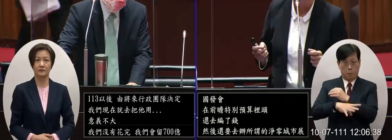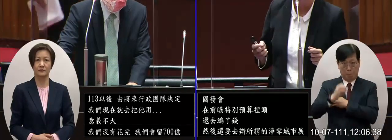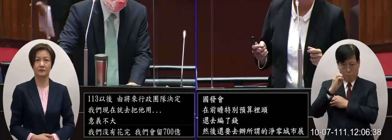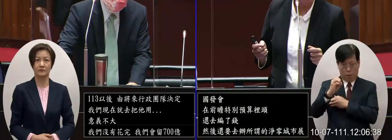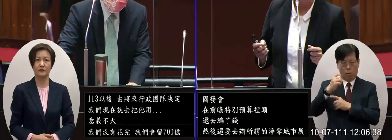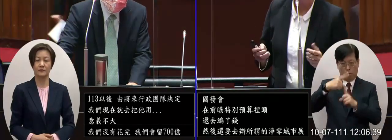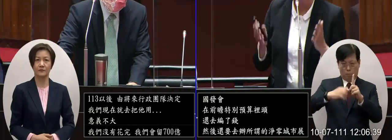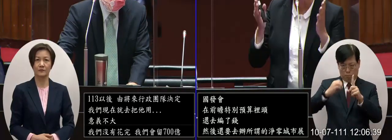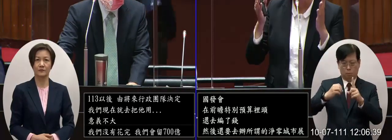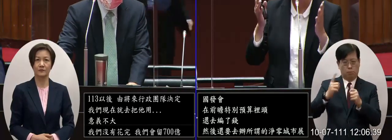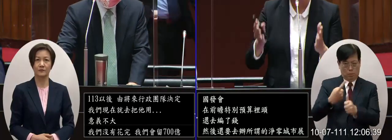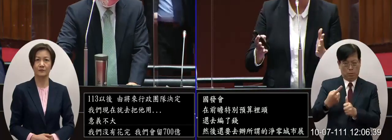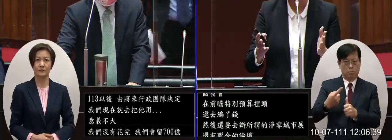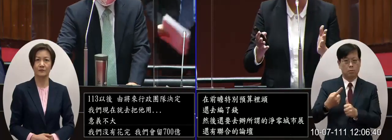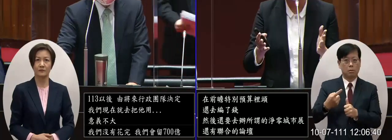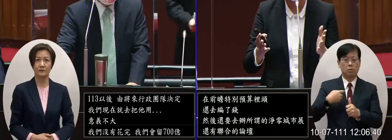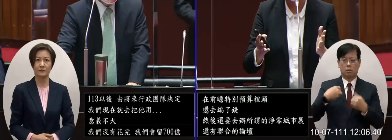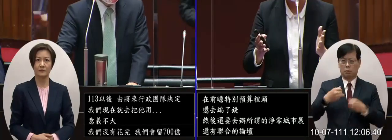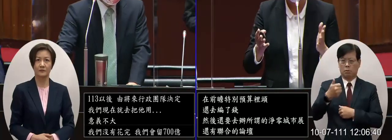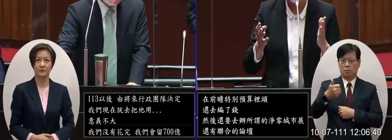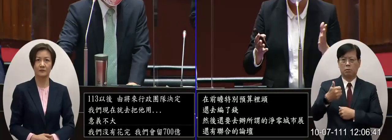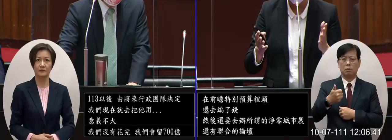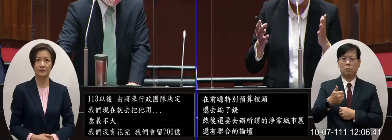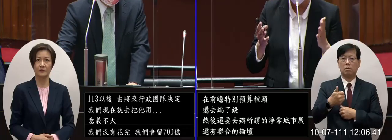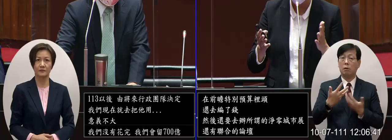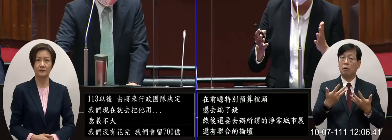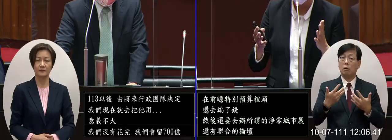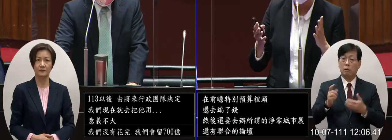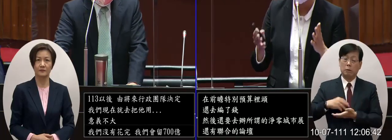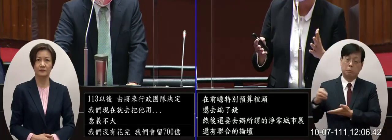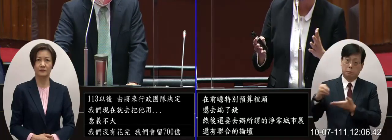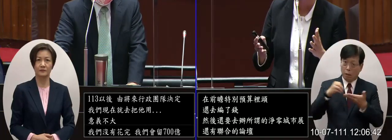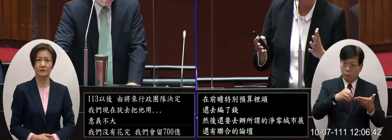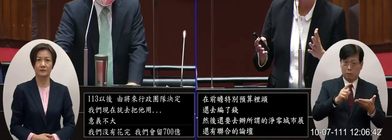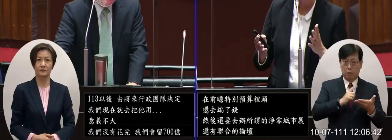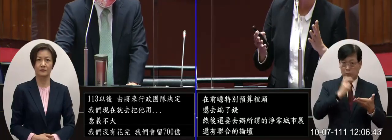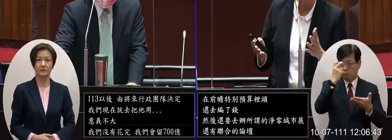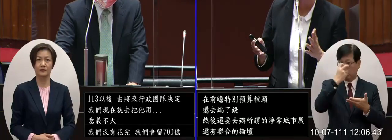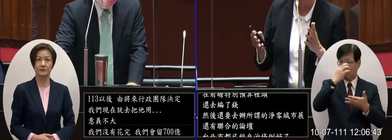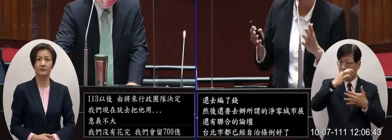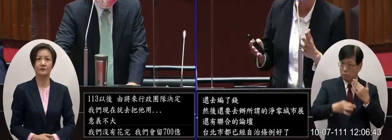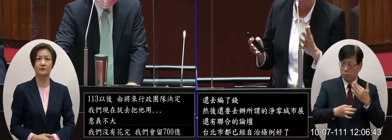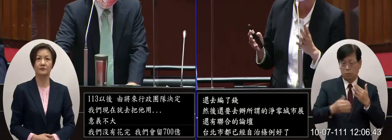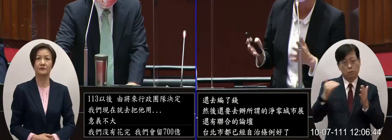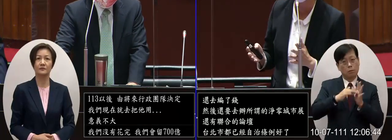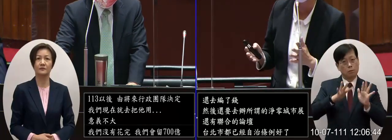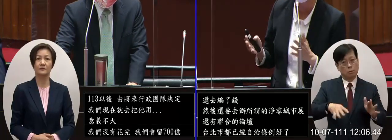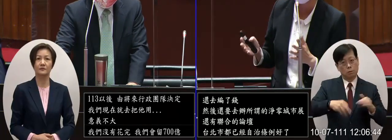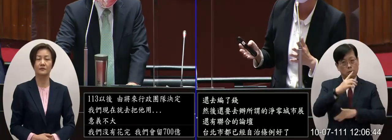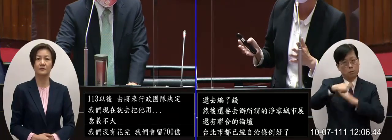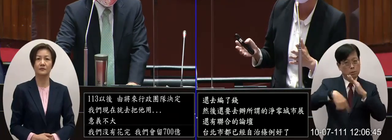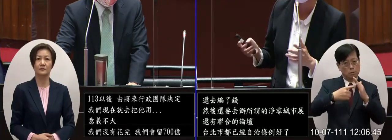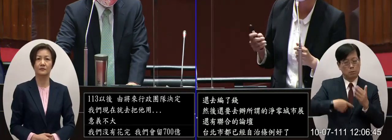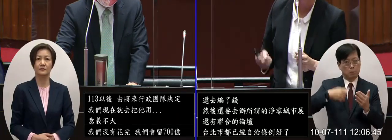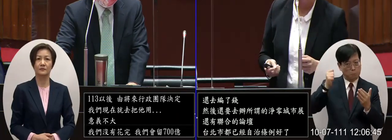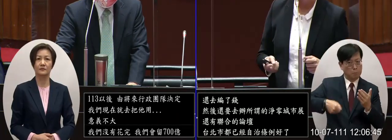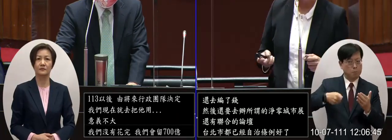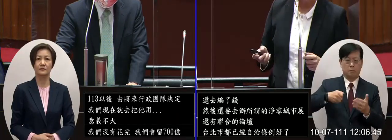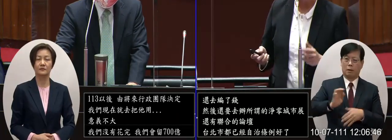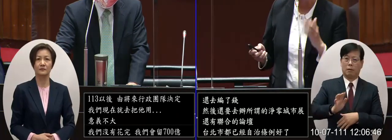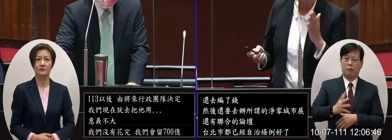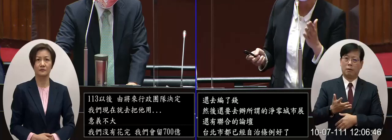第一名，已经做成绩给你了，然后他送进来的自治条例。为什么到现在行政院还不核